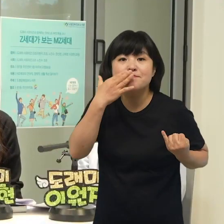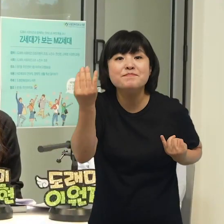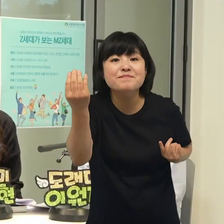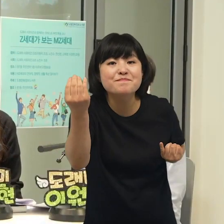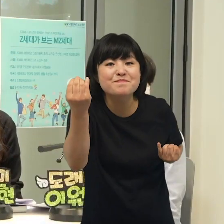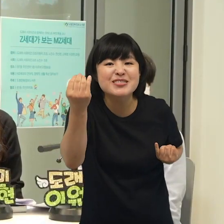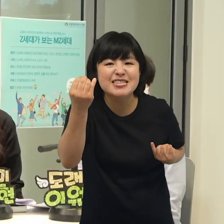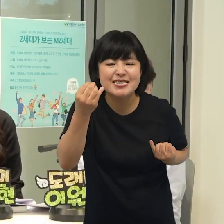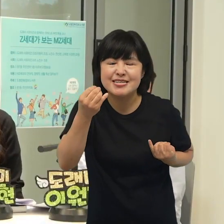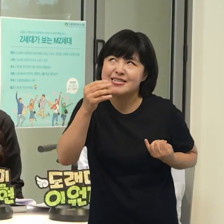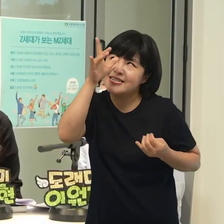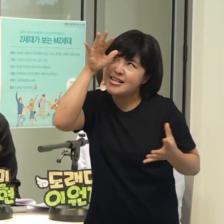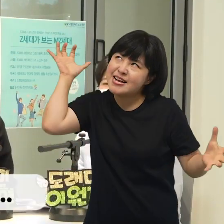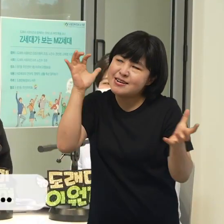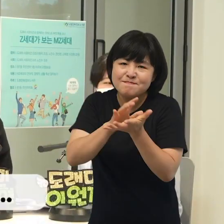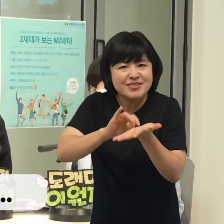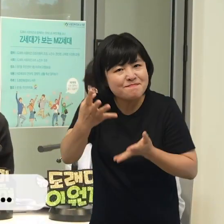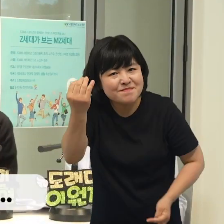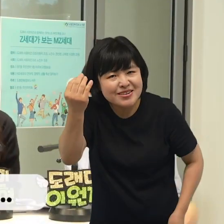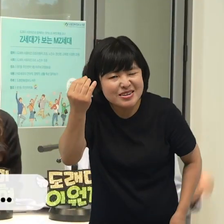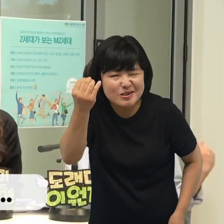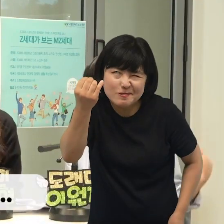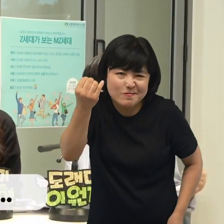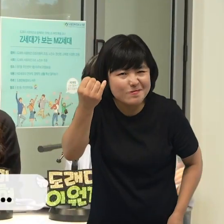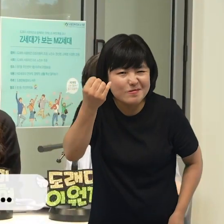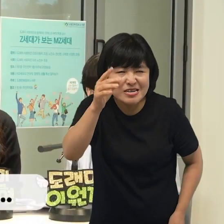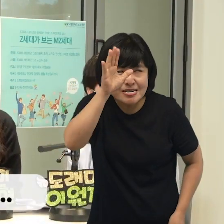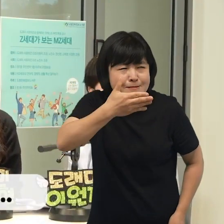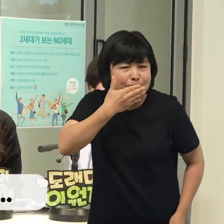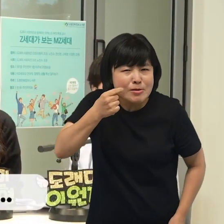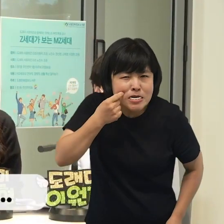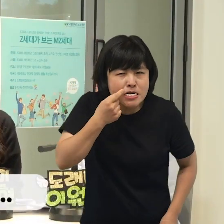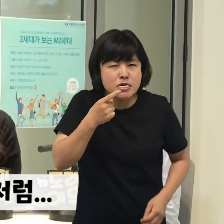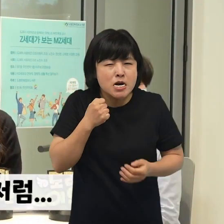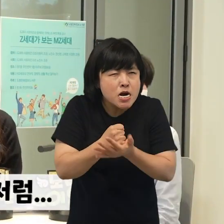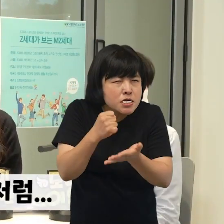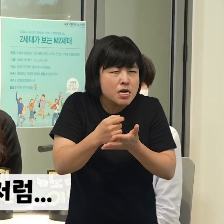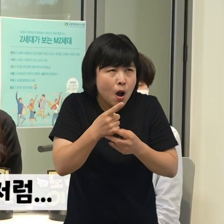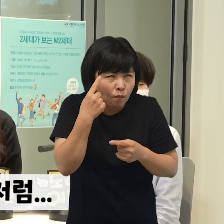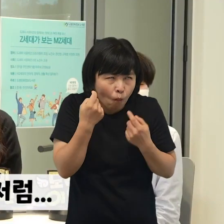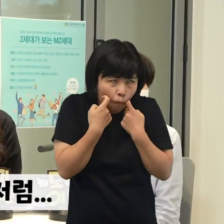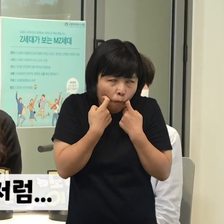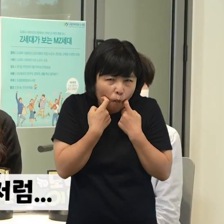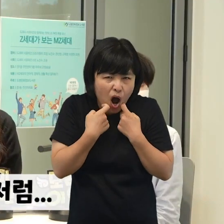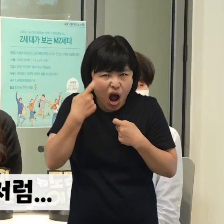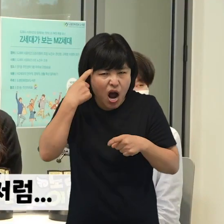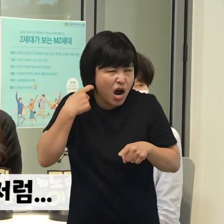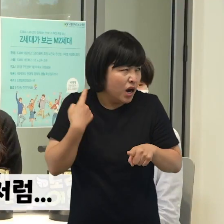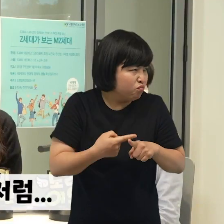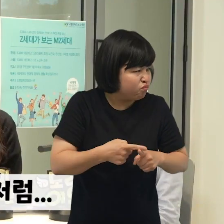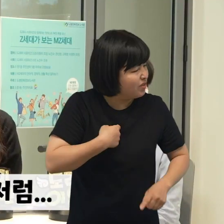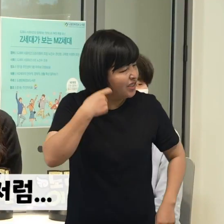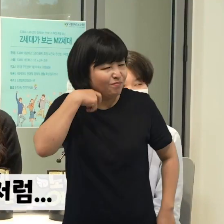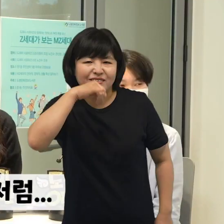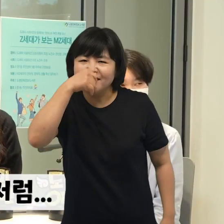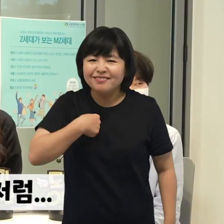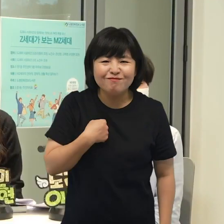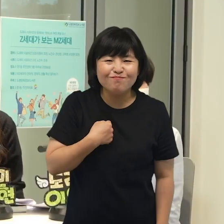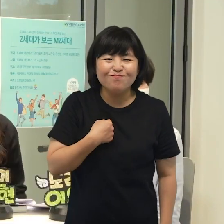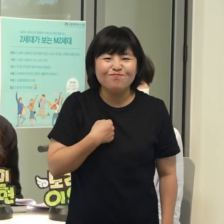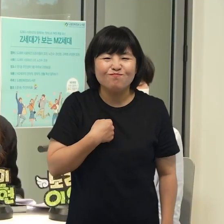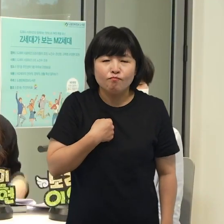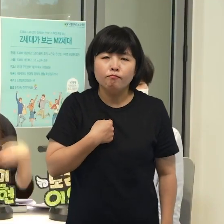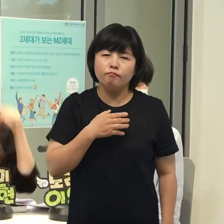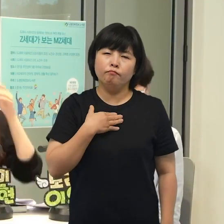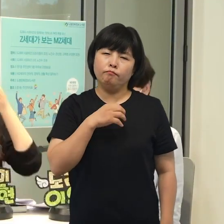치킨이 몇 마리야? 모든 걸 다 치킨으로 계산. 이런 말이야. 치킨은 못 먹어서 죽은 귀신이 쓰인 것처럼